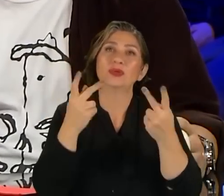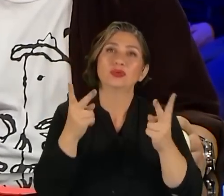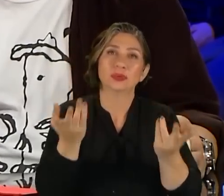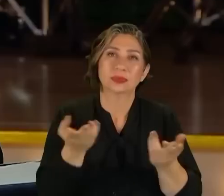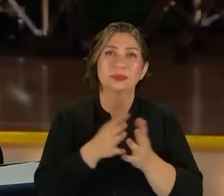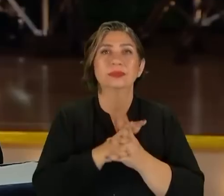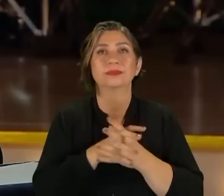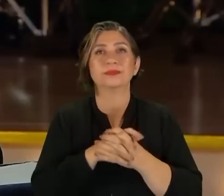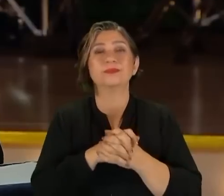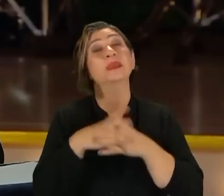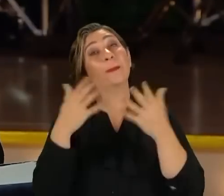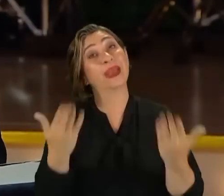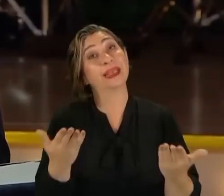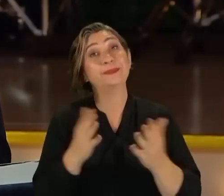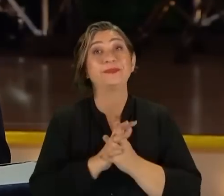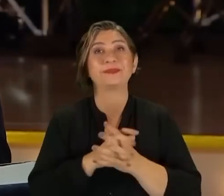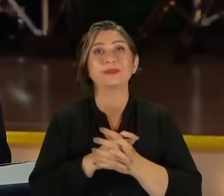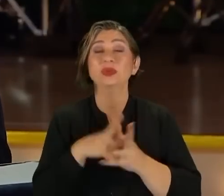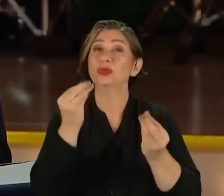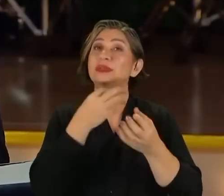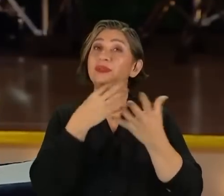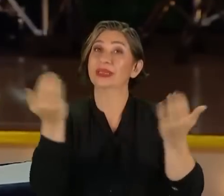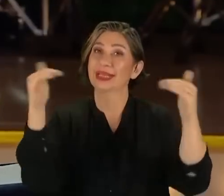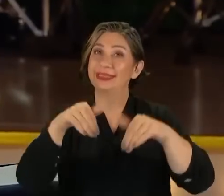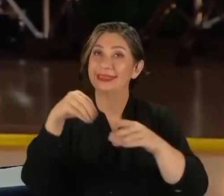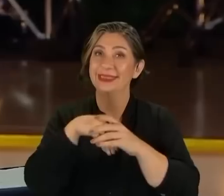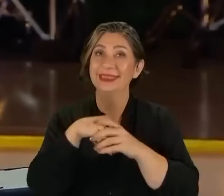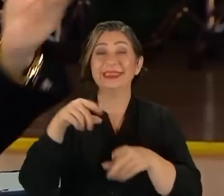falan. Tabii ki. Peki. Çok teşekkür